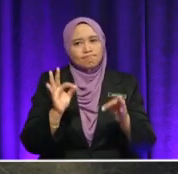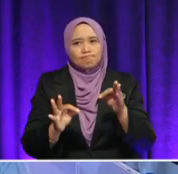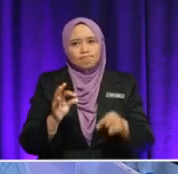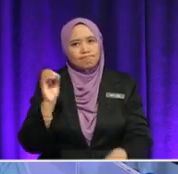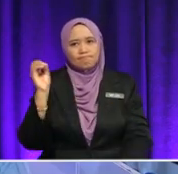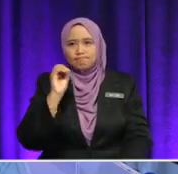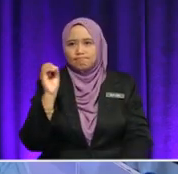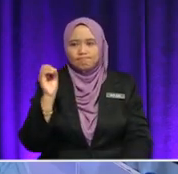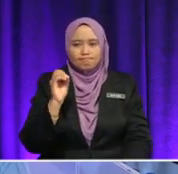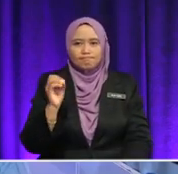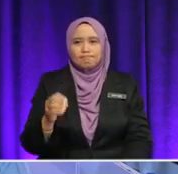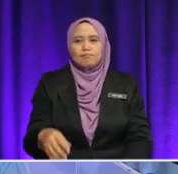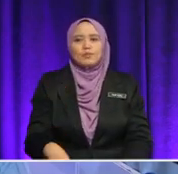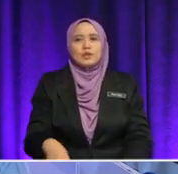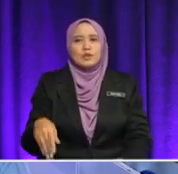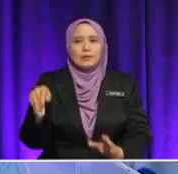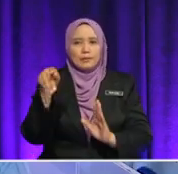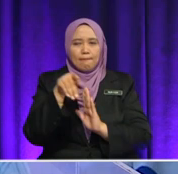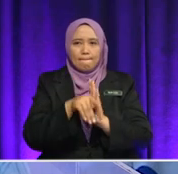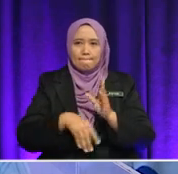dan kita lihat ya